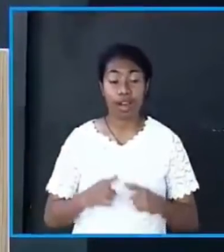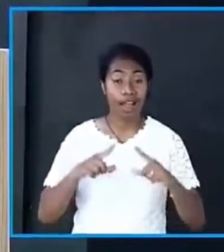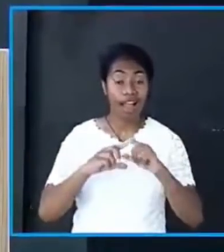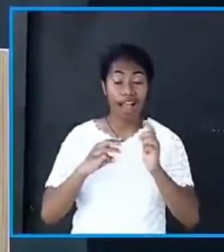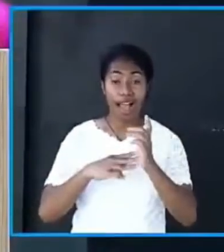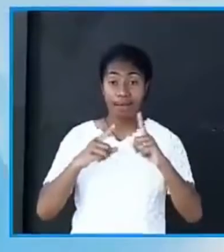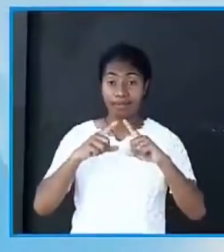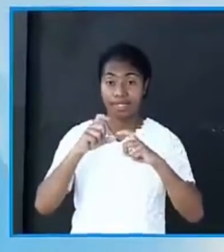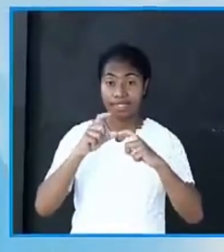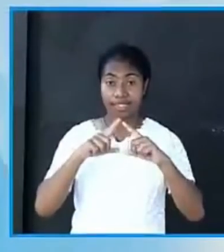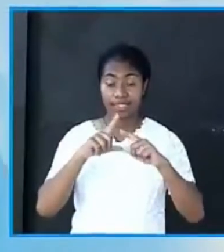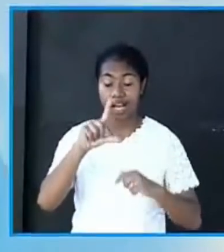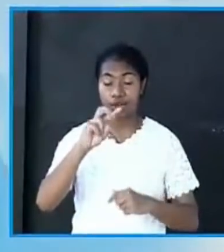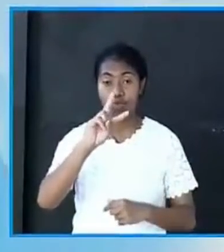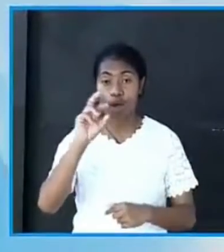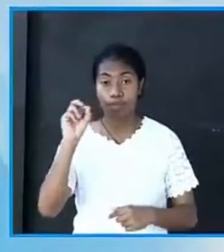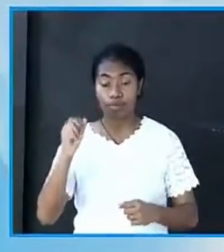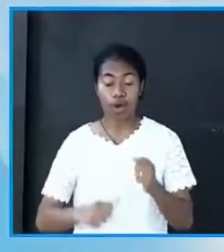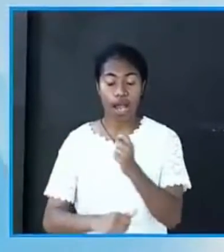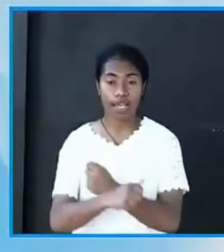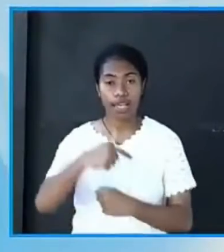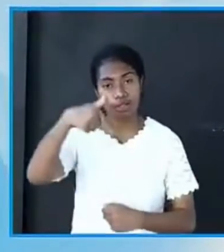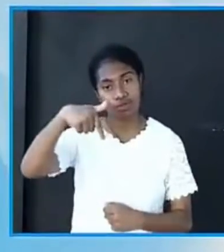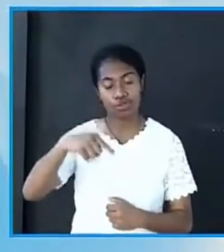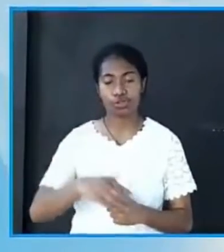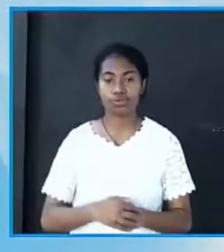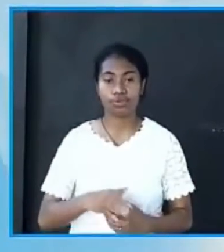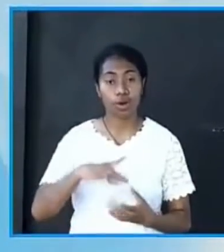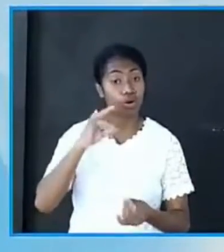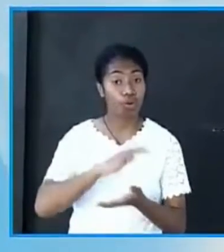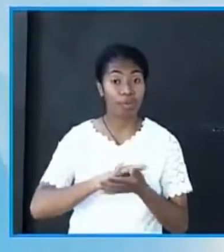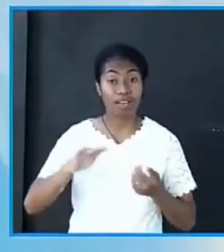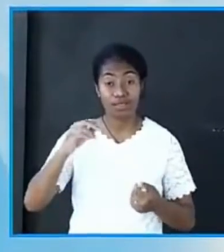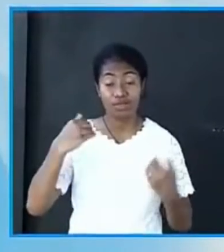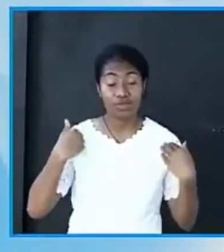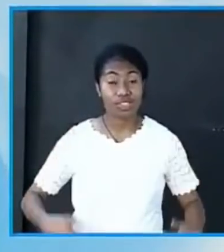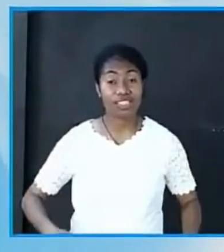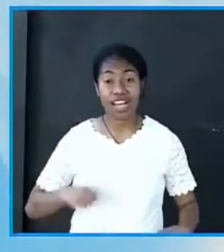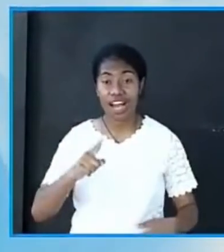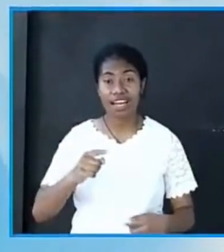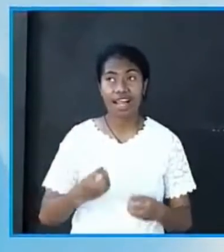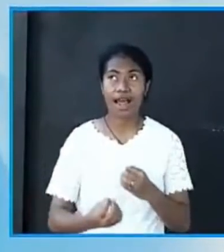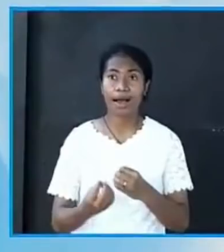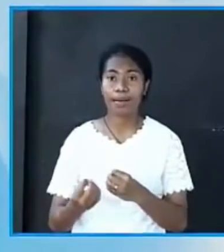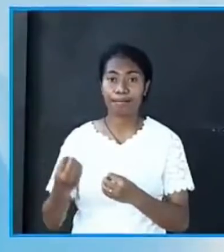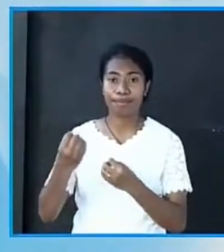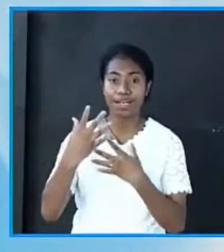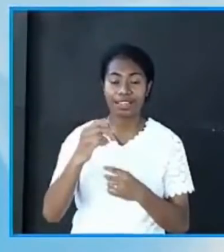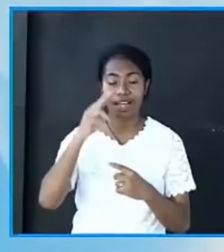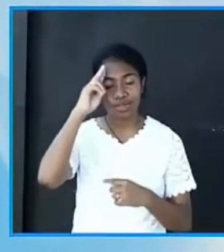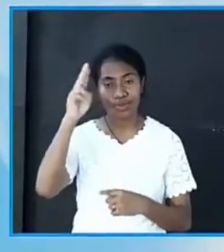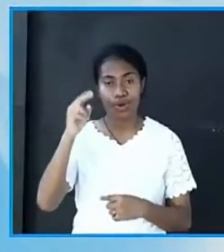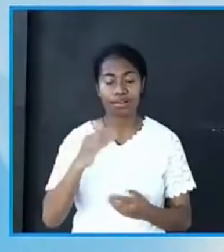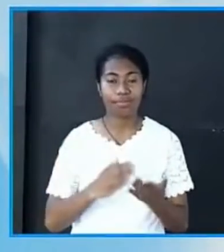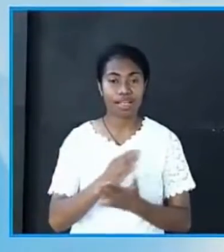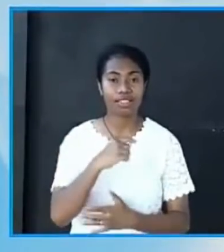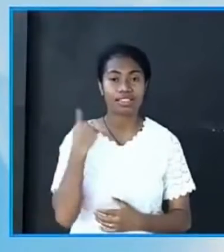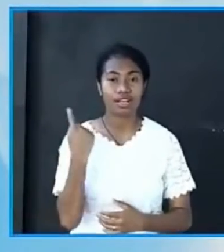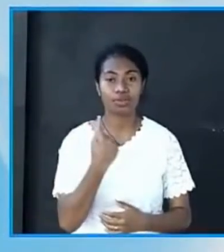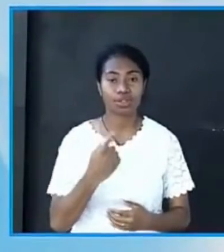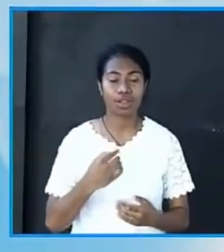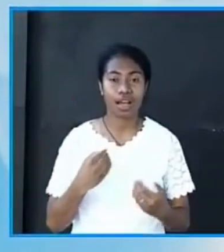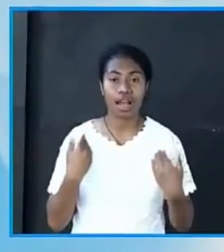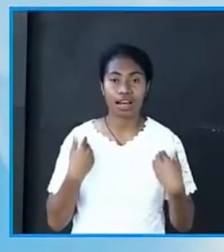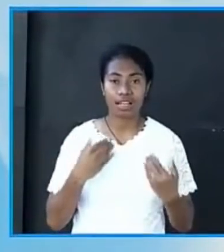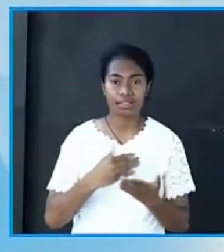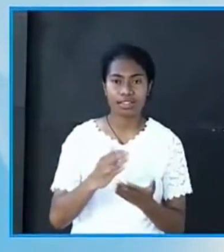27 roh manusia adalah perintah Tuhan yang menyelidiki seluruh Lubuk hatinya dalam terjemahan